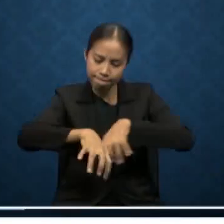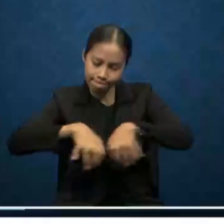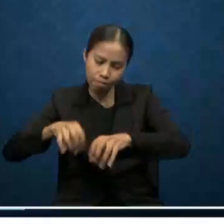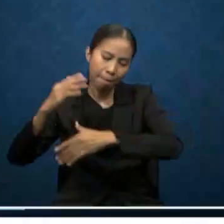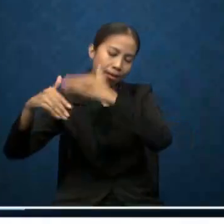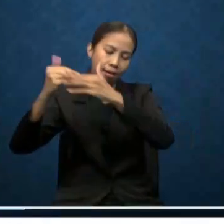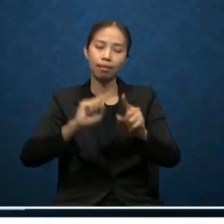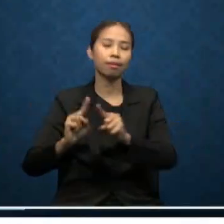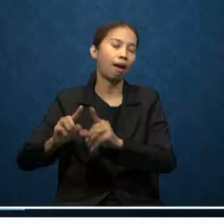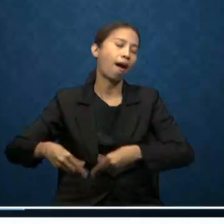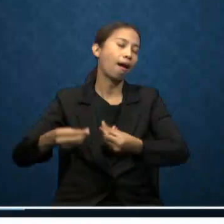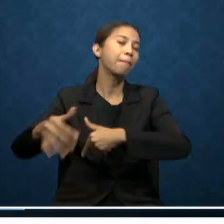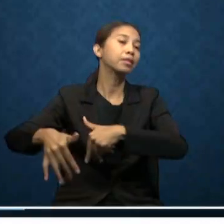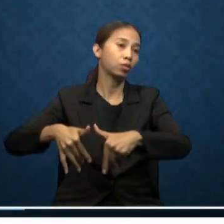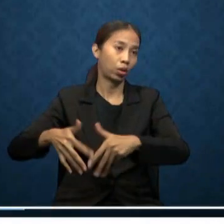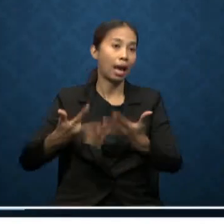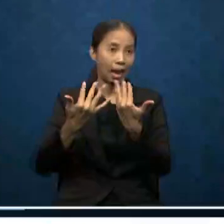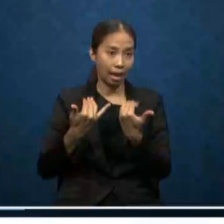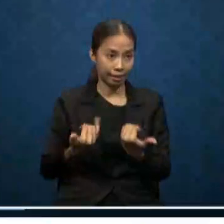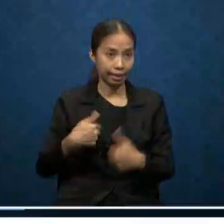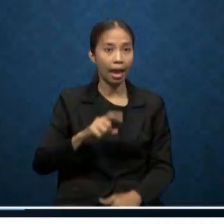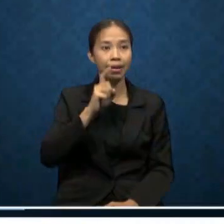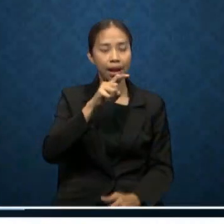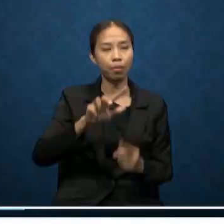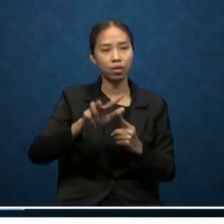ะกระตูถามในรอบแรกนี้กระตถามที่ 3